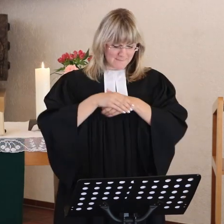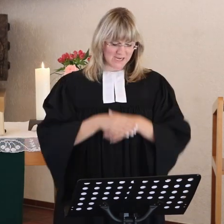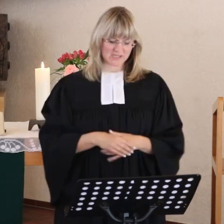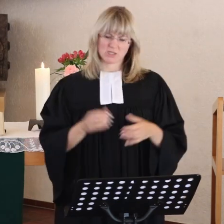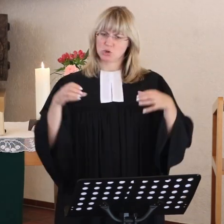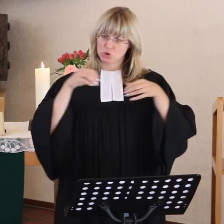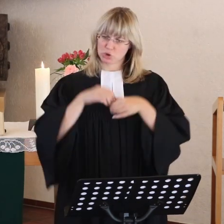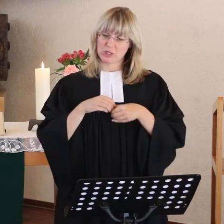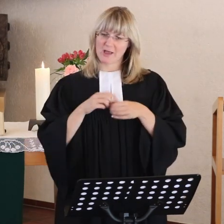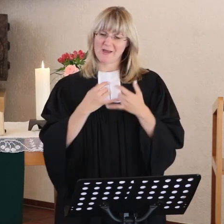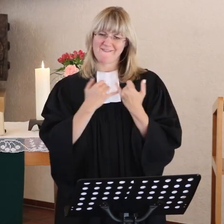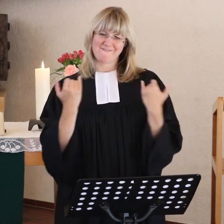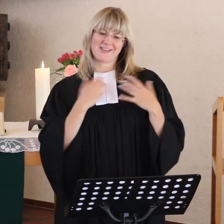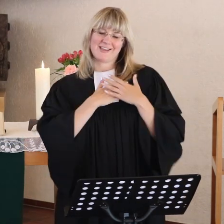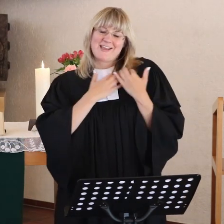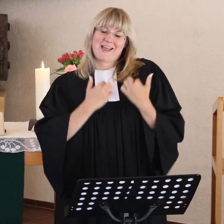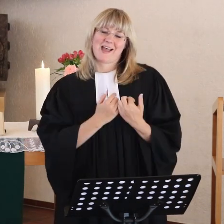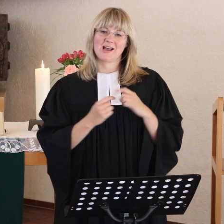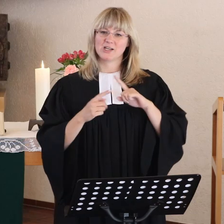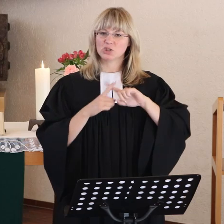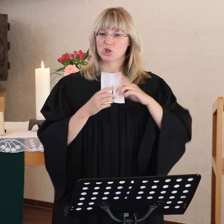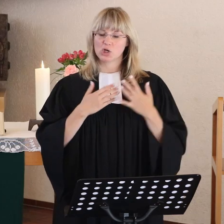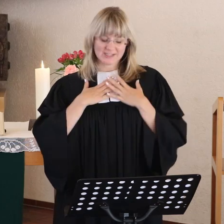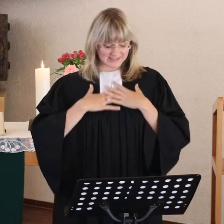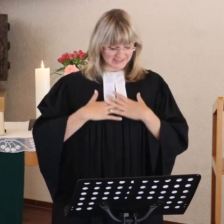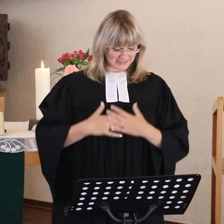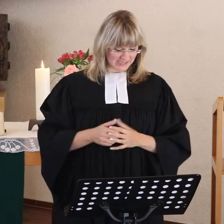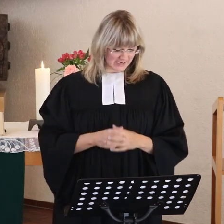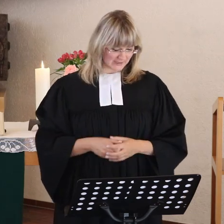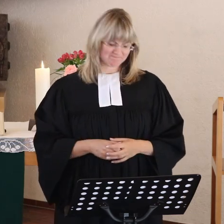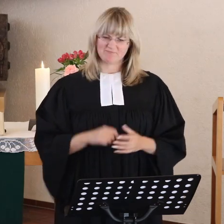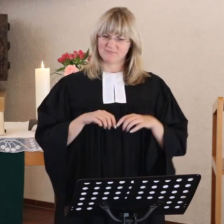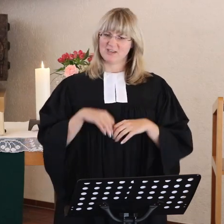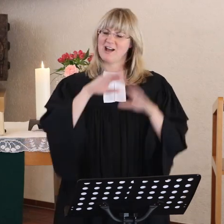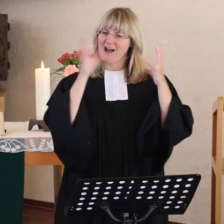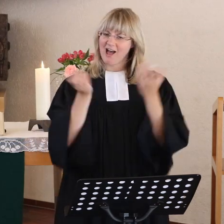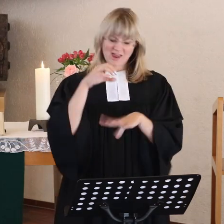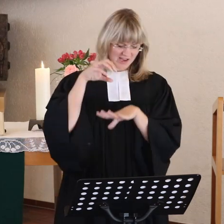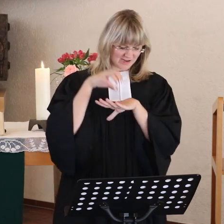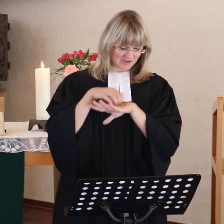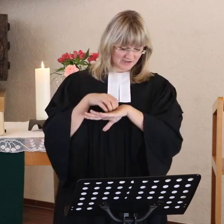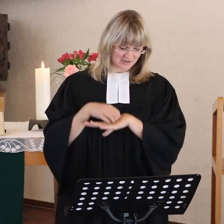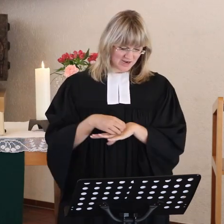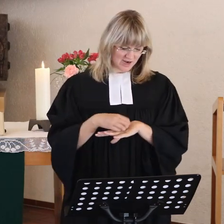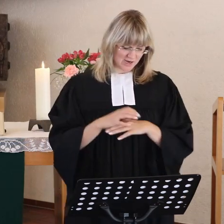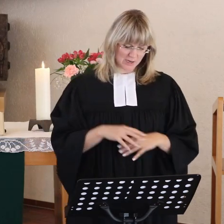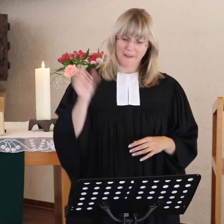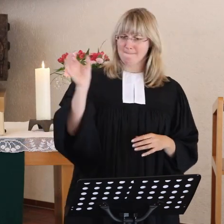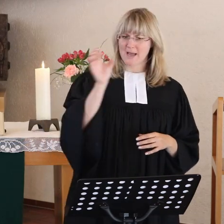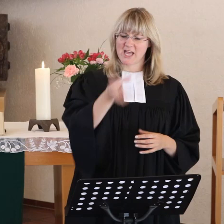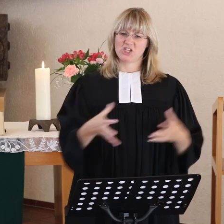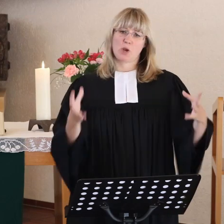Seele. Niemand betrachtete etwas vom eigenen Besitz als persönliches Eigentum, sondern alles, was sie